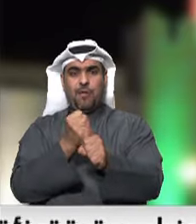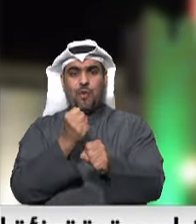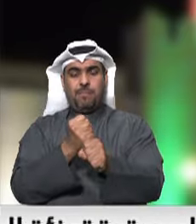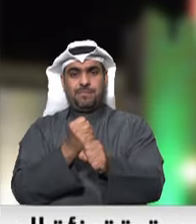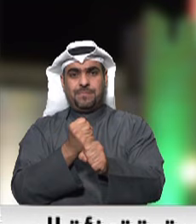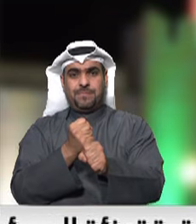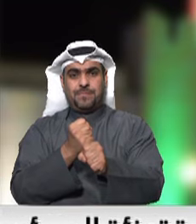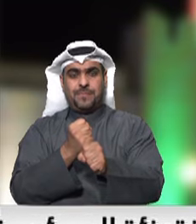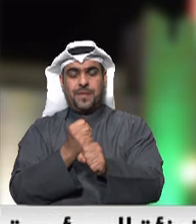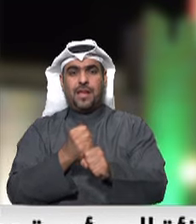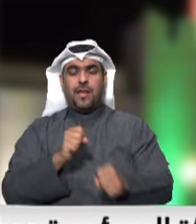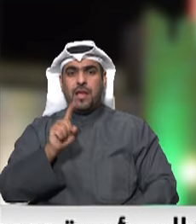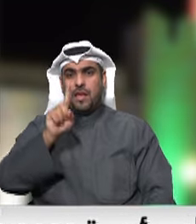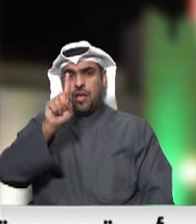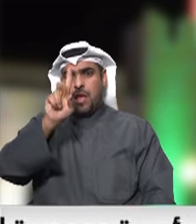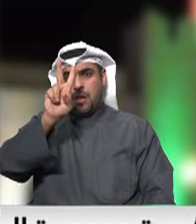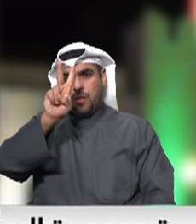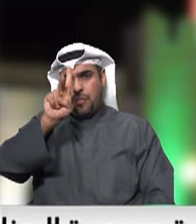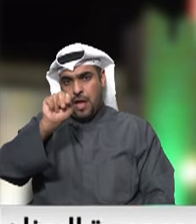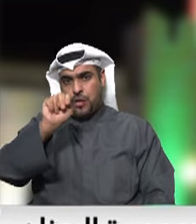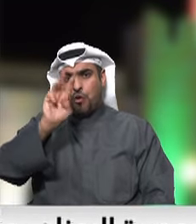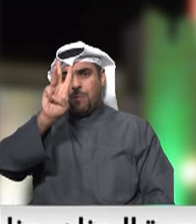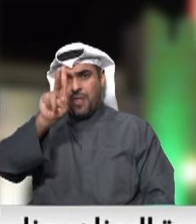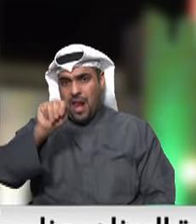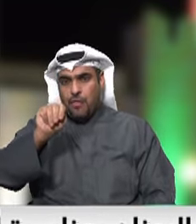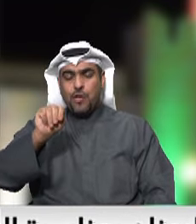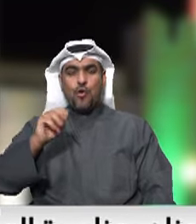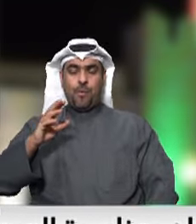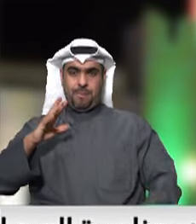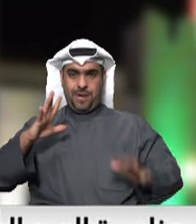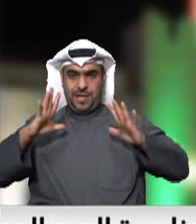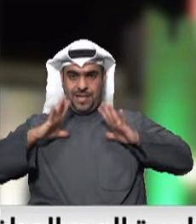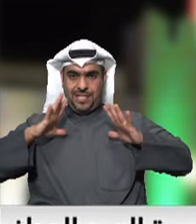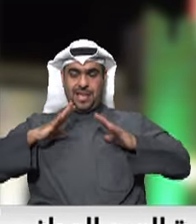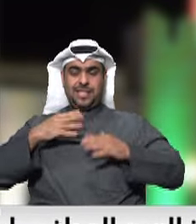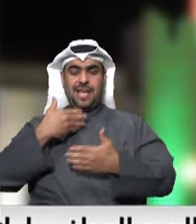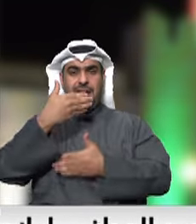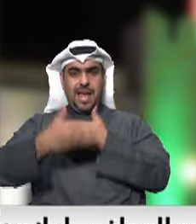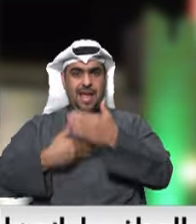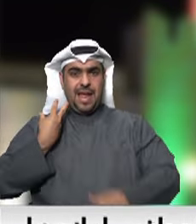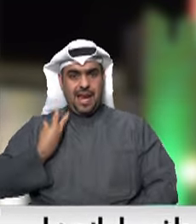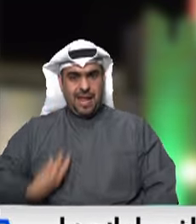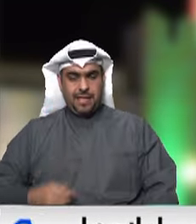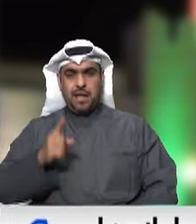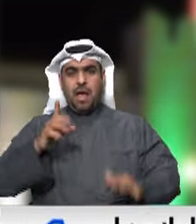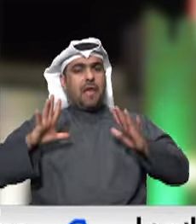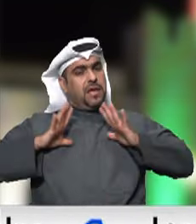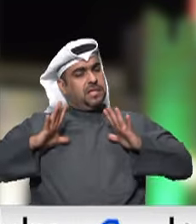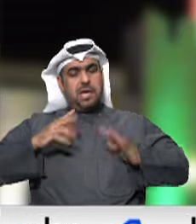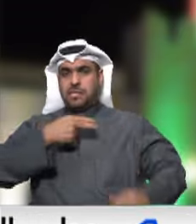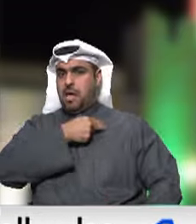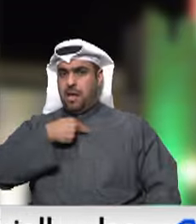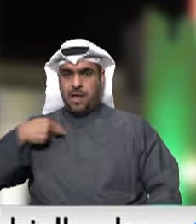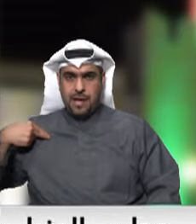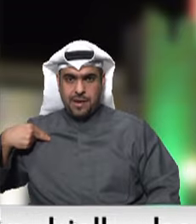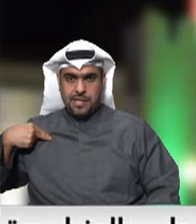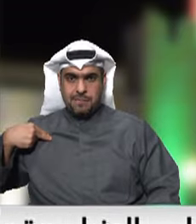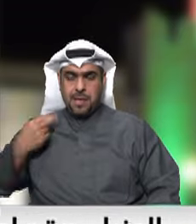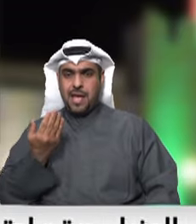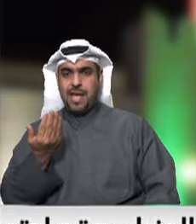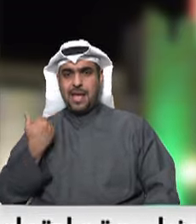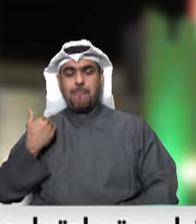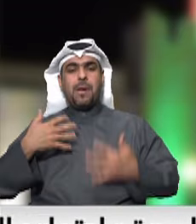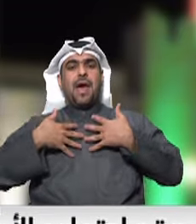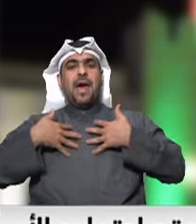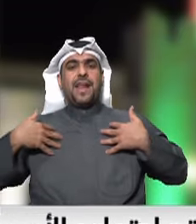ان تكون ايام اول وثاني وثالث ايام عيد الفطر السعيد عطله رسميه وما سوى ذلك فهي ايام راحه